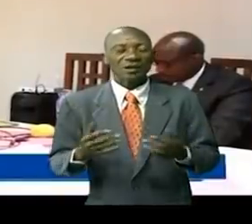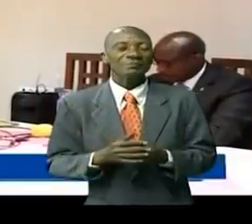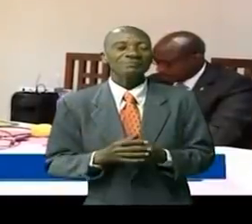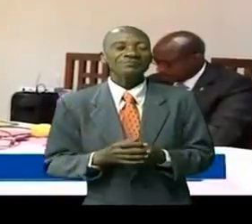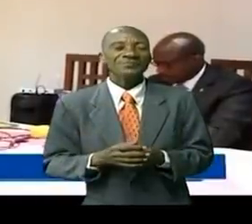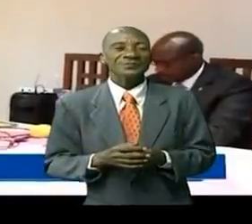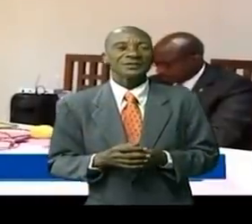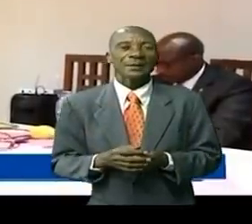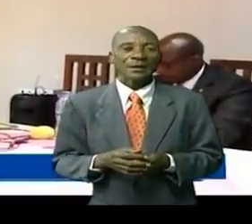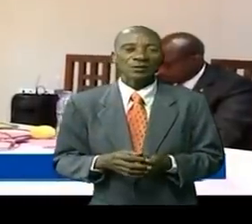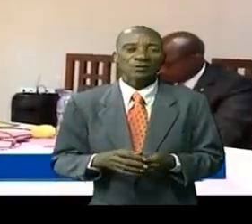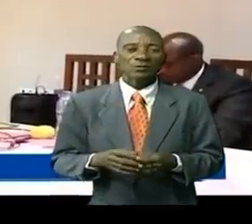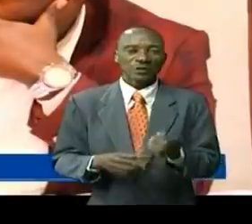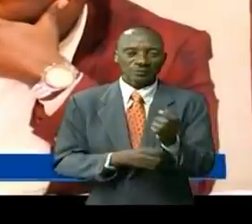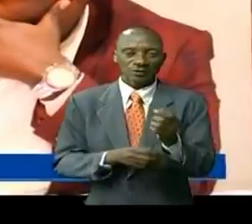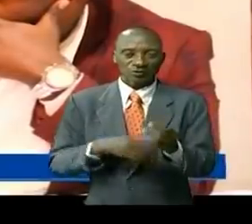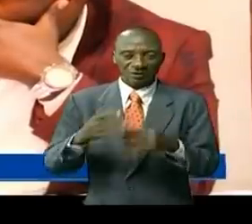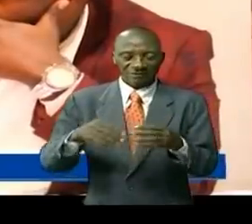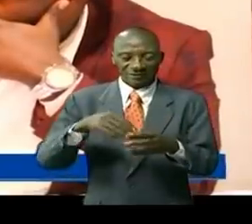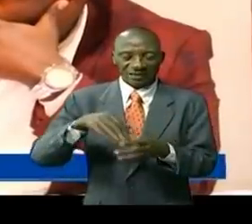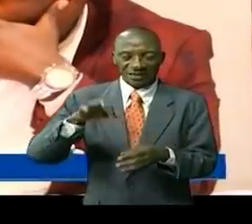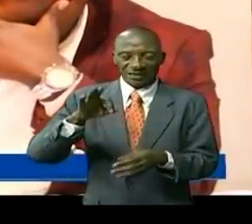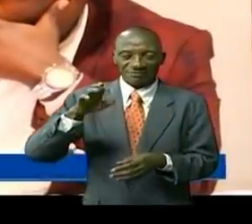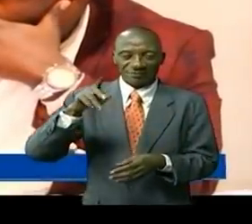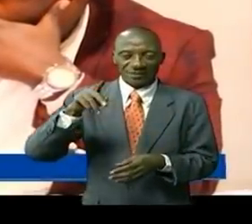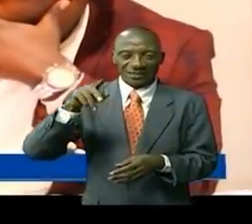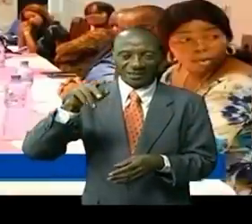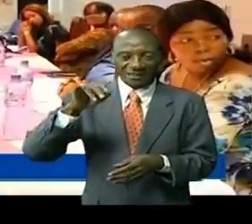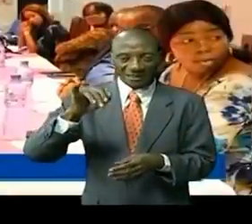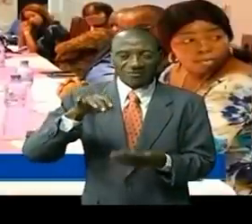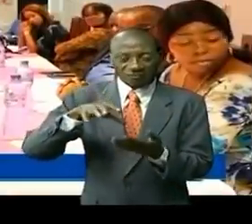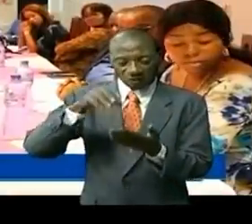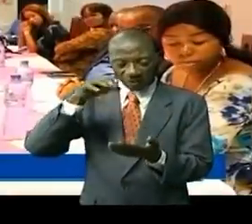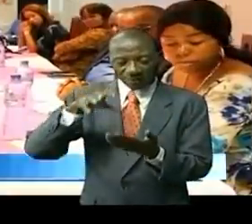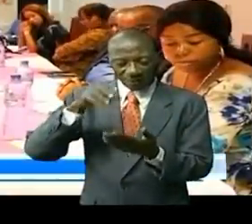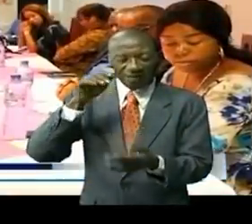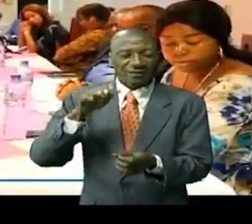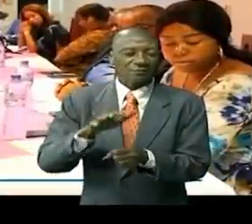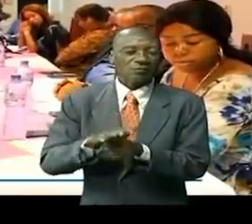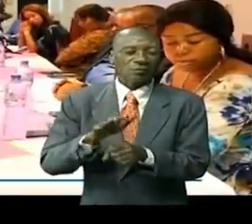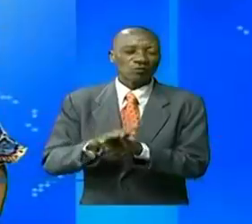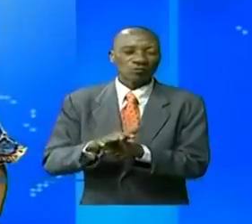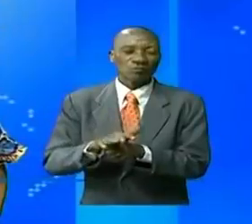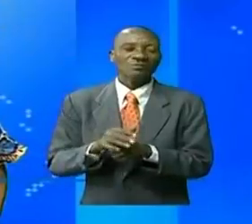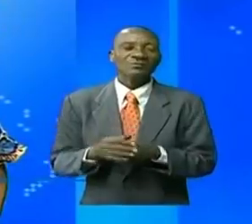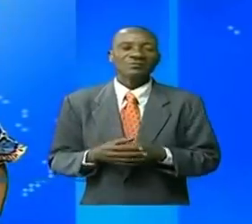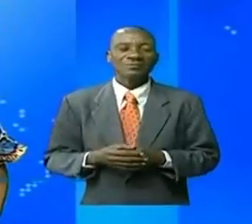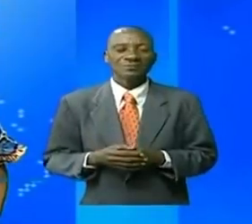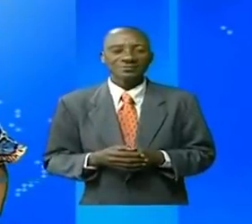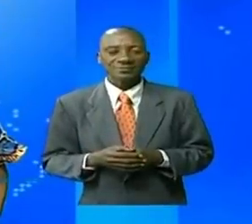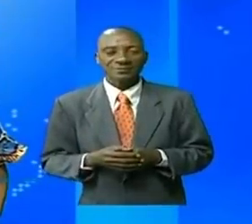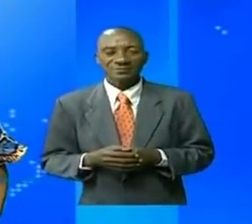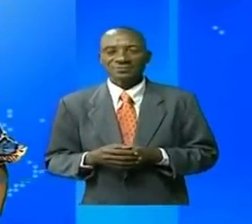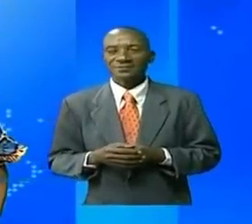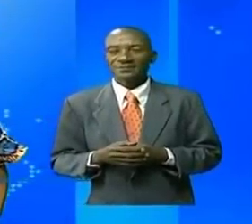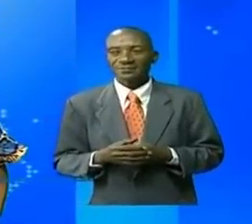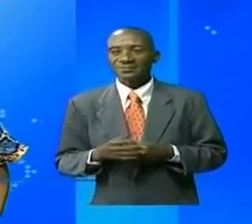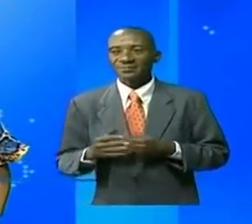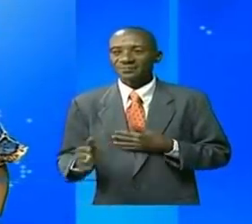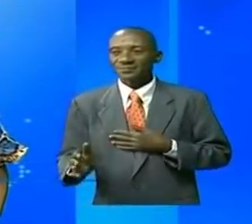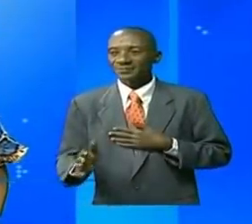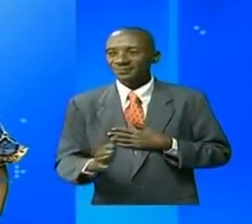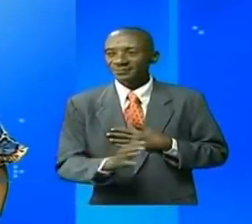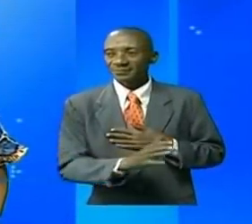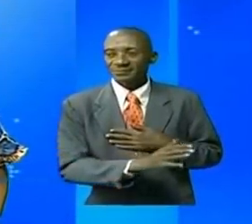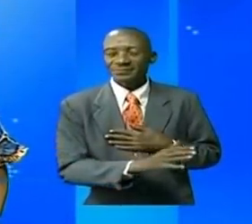FPI vont s'en sortir avec des connaissances renforcées en comptabilité OADA. Restons à Kinshasa où les jeunes